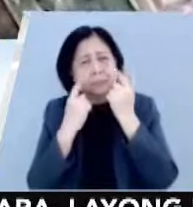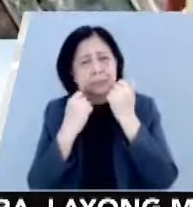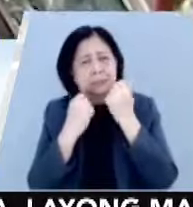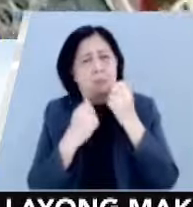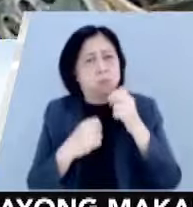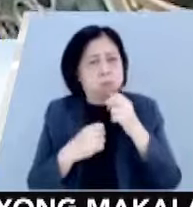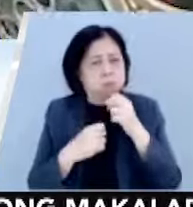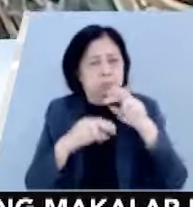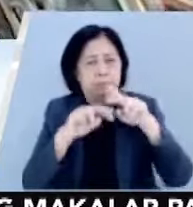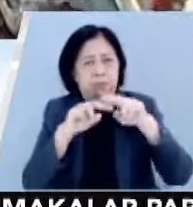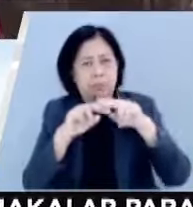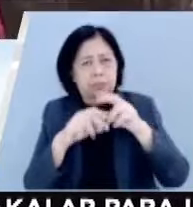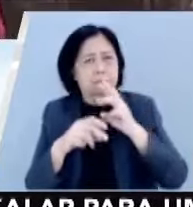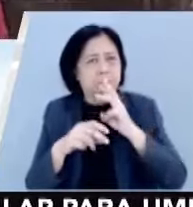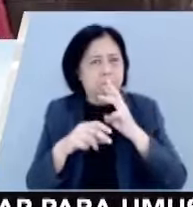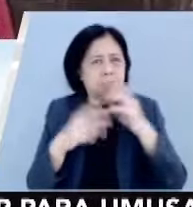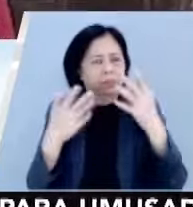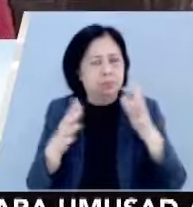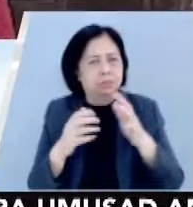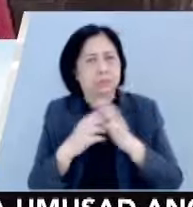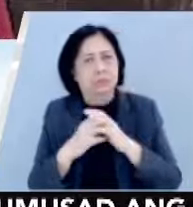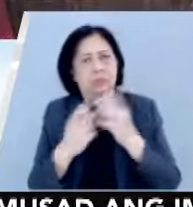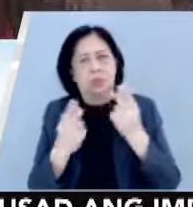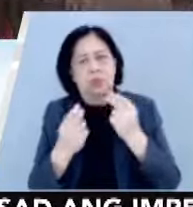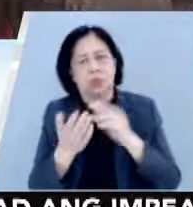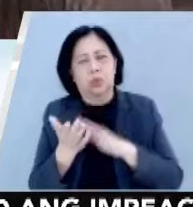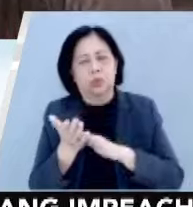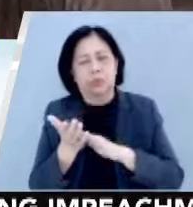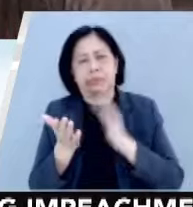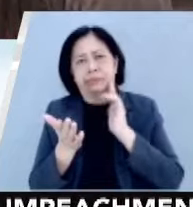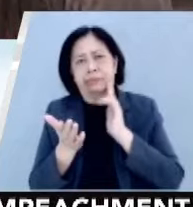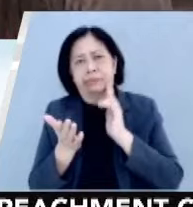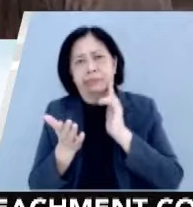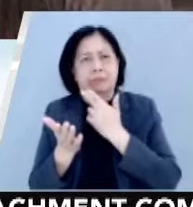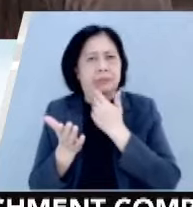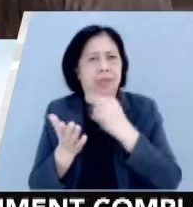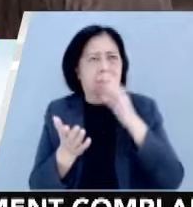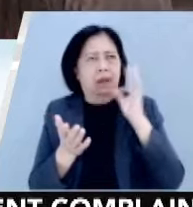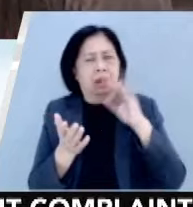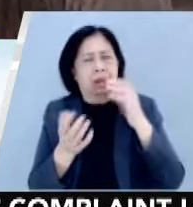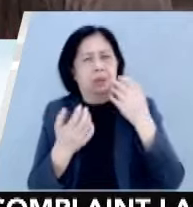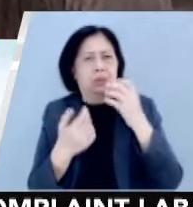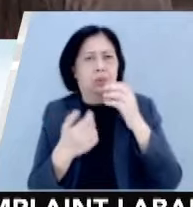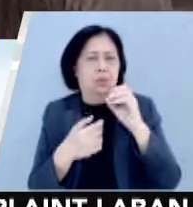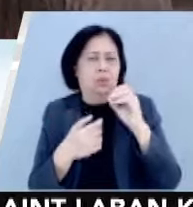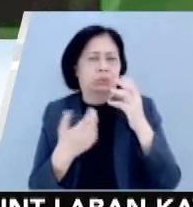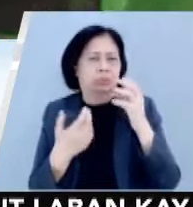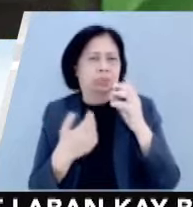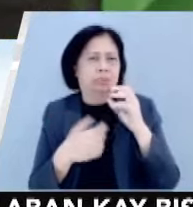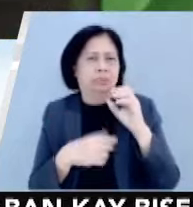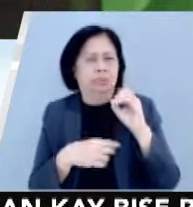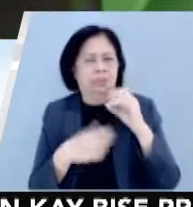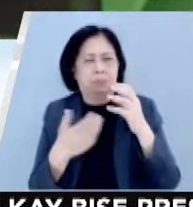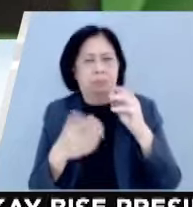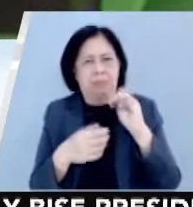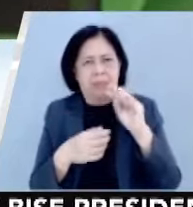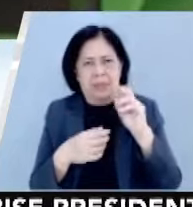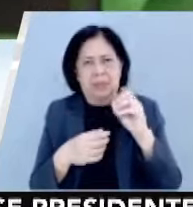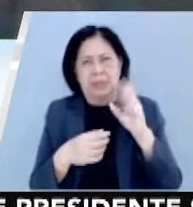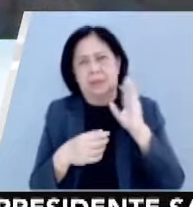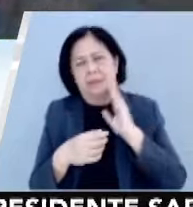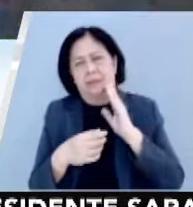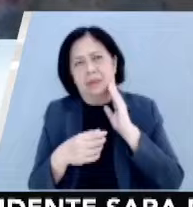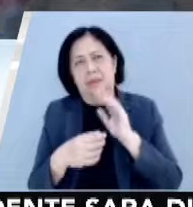asin, tapos nagpapahid po siya ng mga manghang na pamahid. Ang liniments